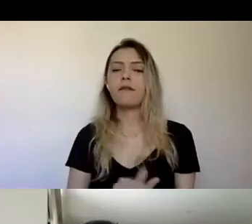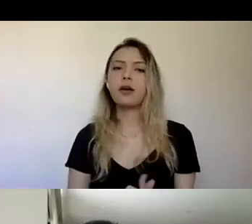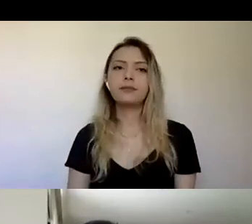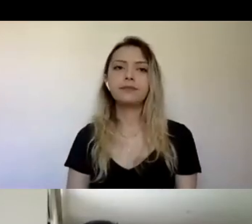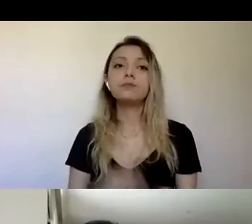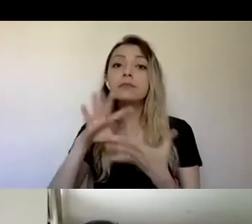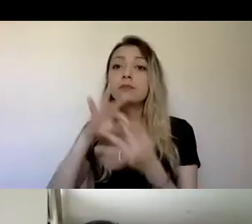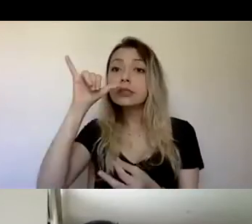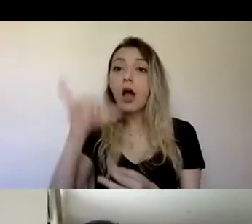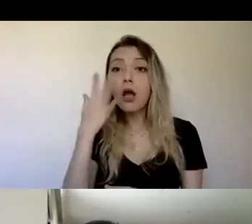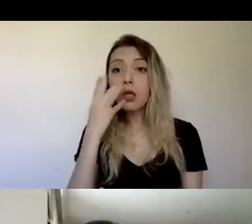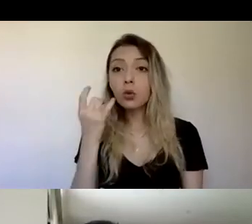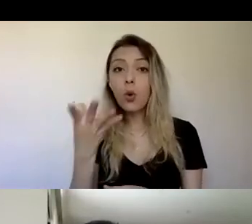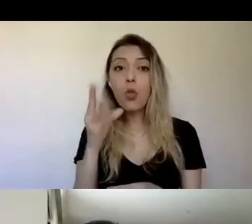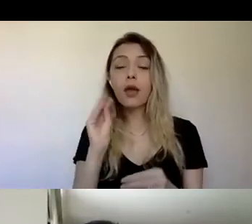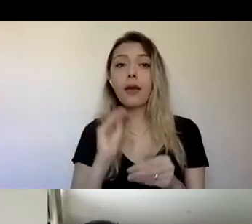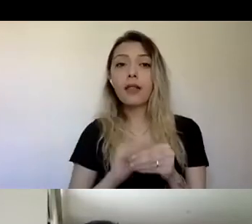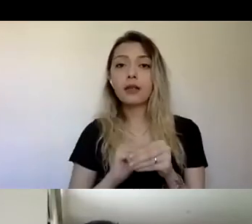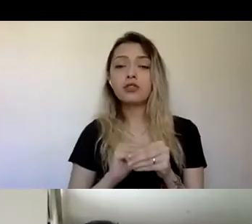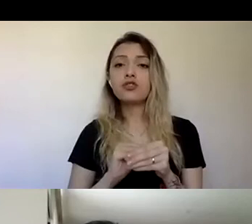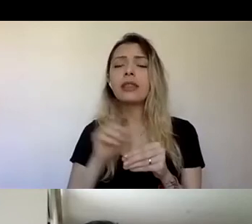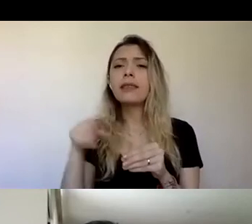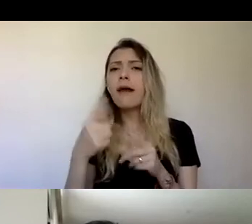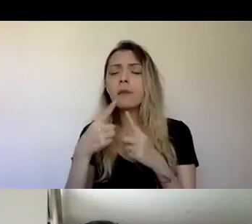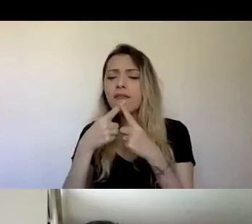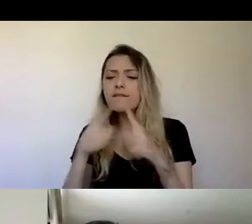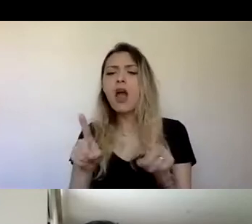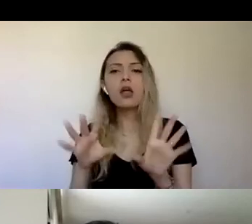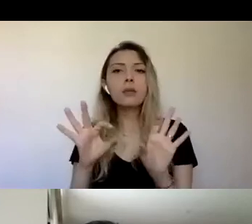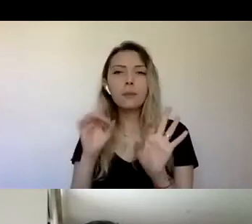İnsan hakları göstergelerinde diğer bir farklılık da aslında